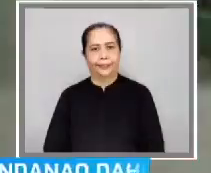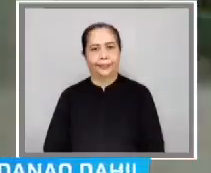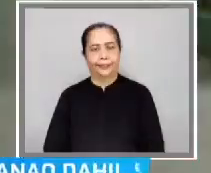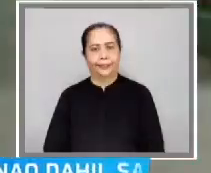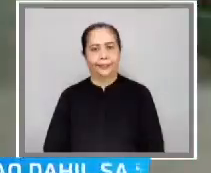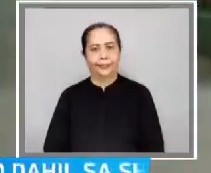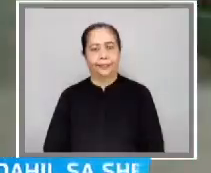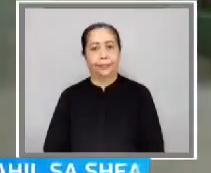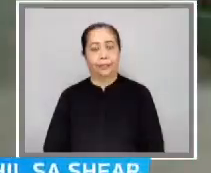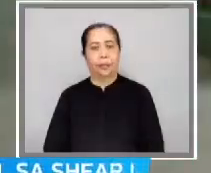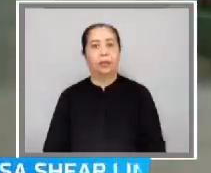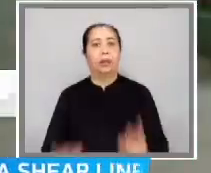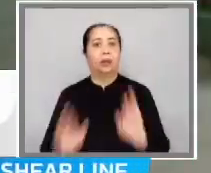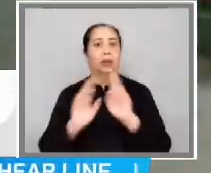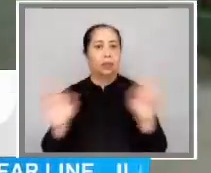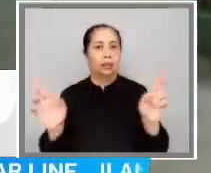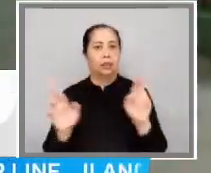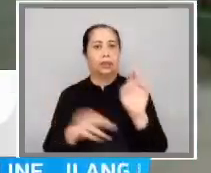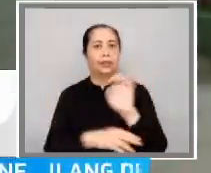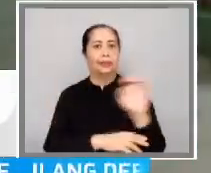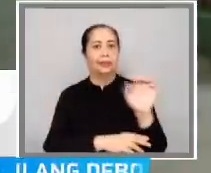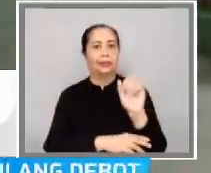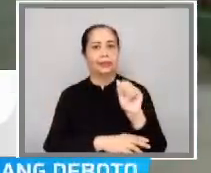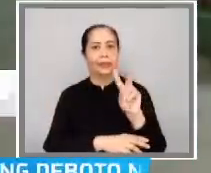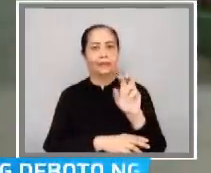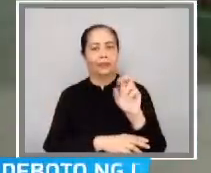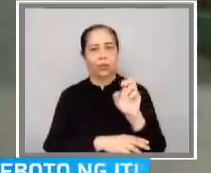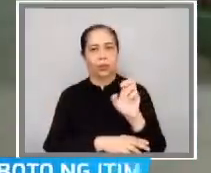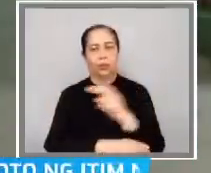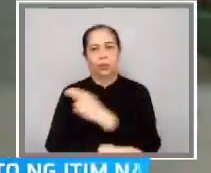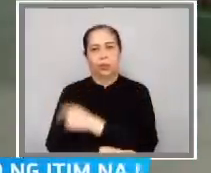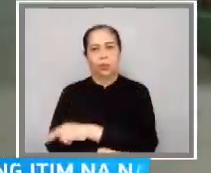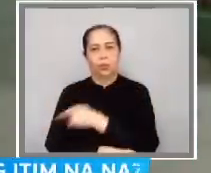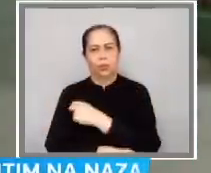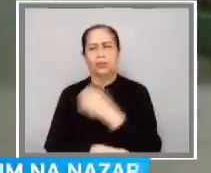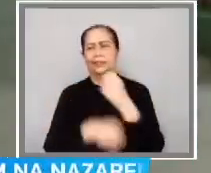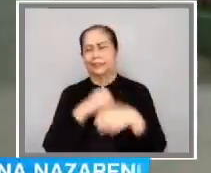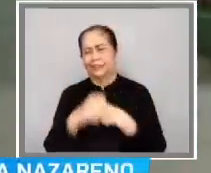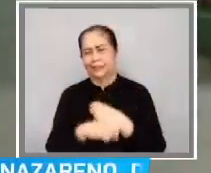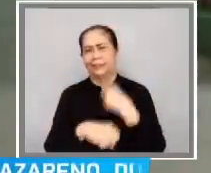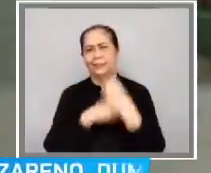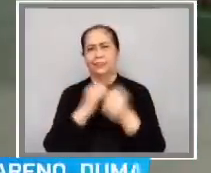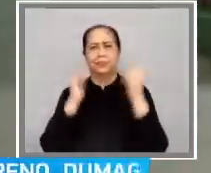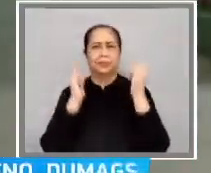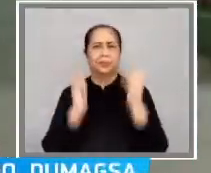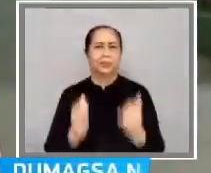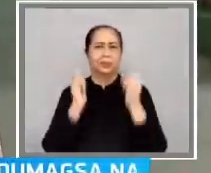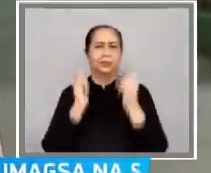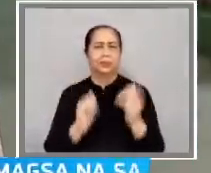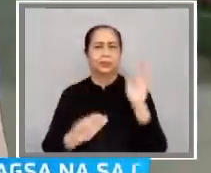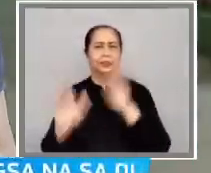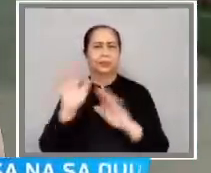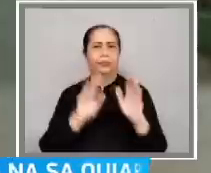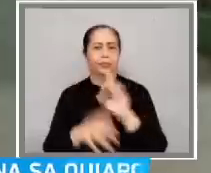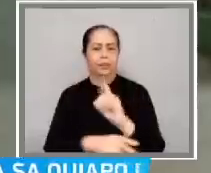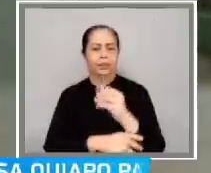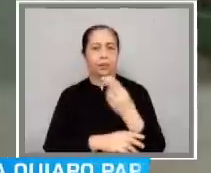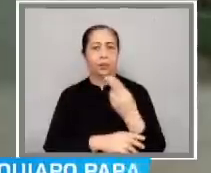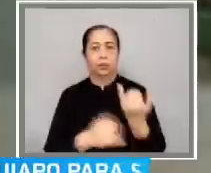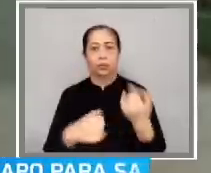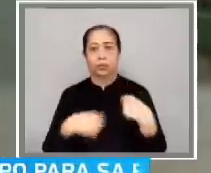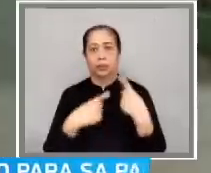Connie, handa na ang East Avenue Medical Center sa taunang problema na ng Department of Health sa mga oras na ito, mga panahong ito, ang